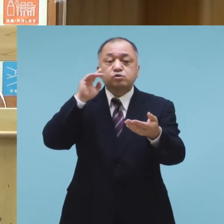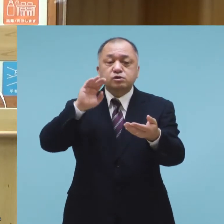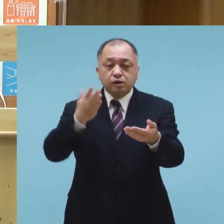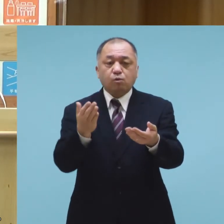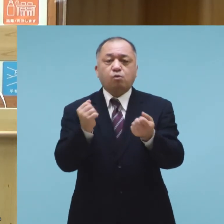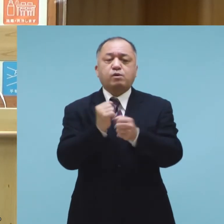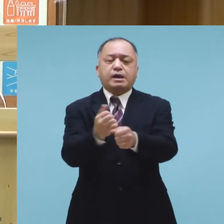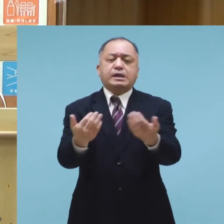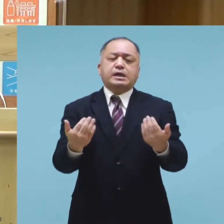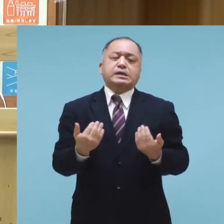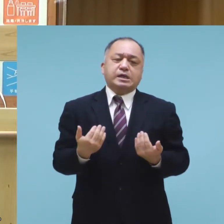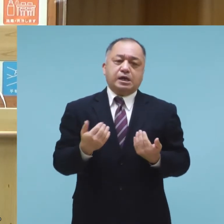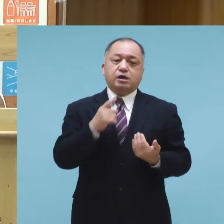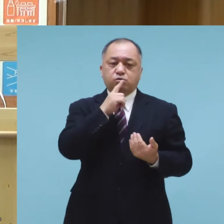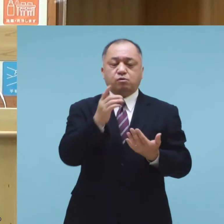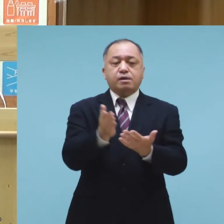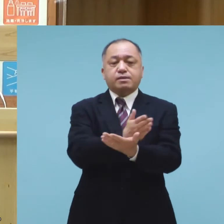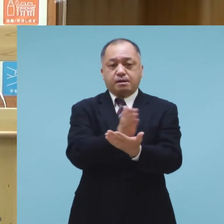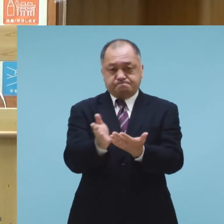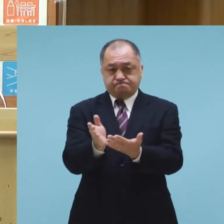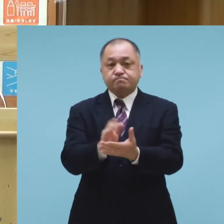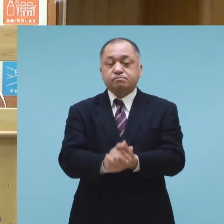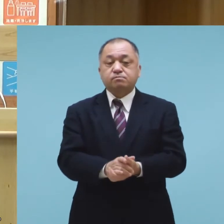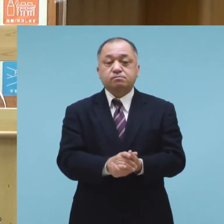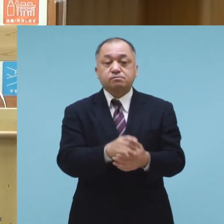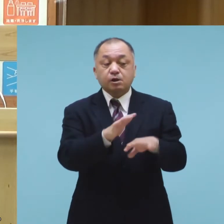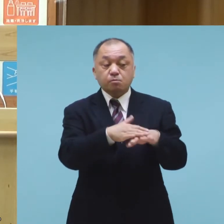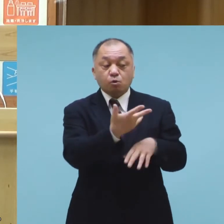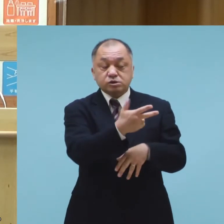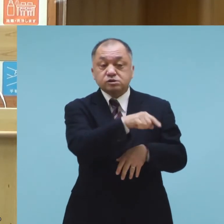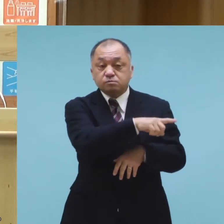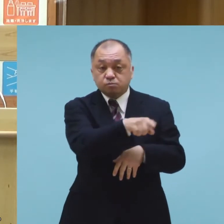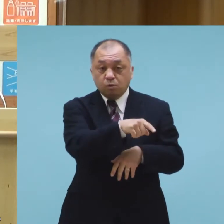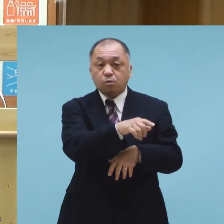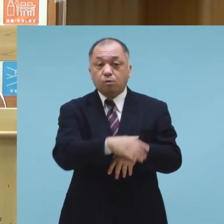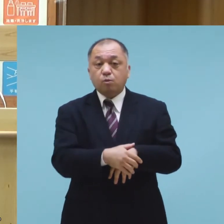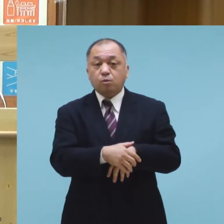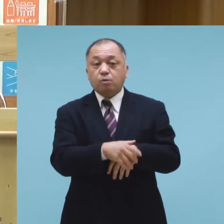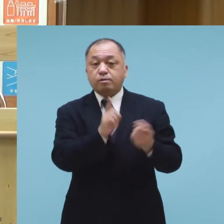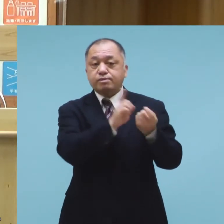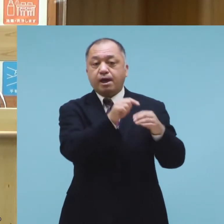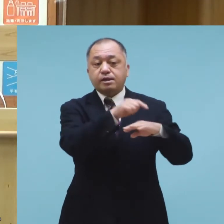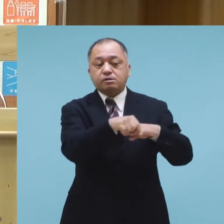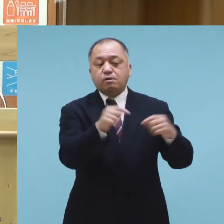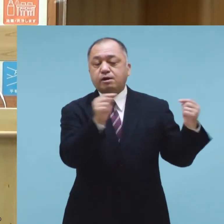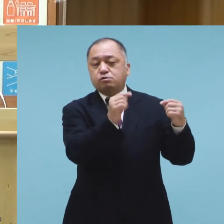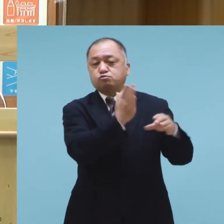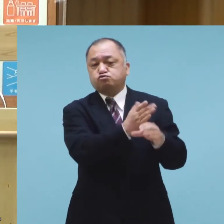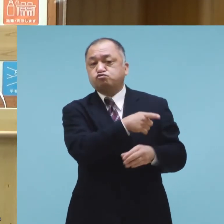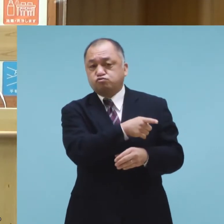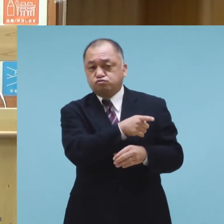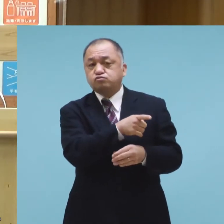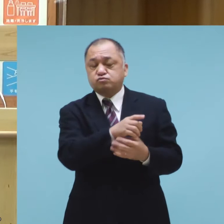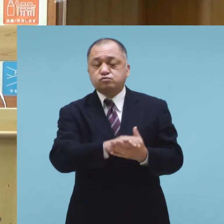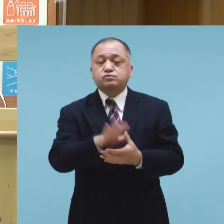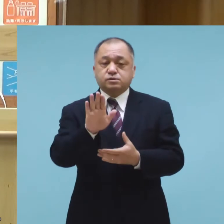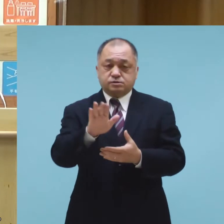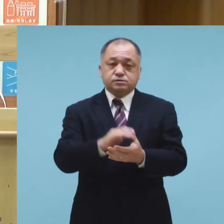っていうのが判断です。で札幌においてもですね、いろいろ対策については検討されているというところです。